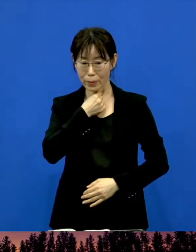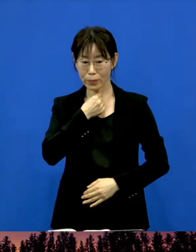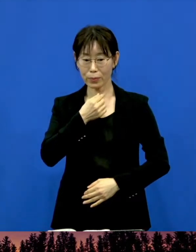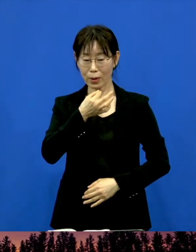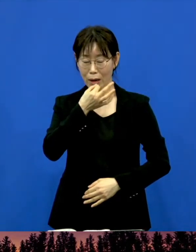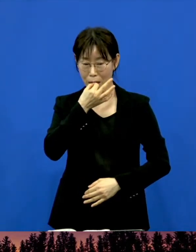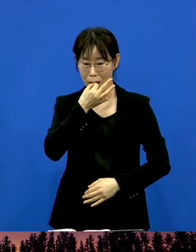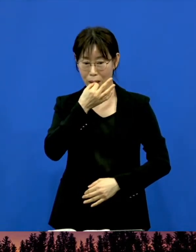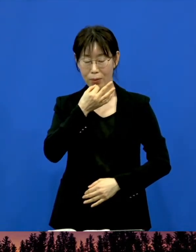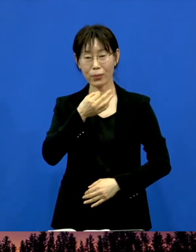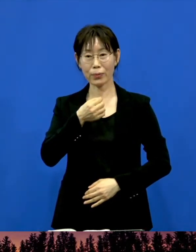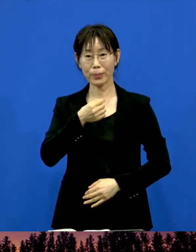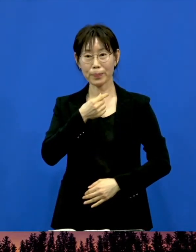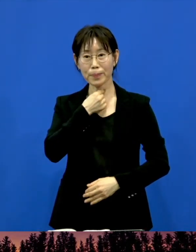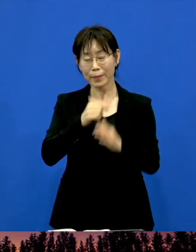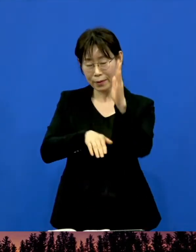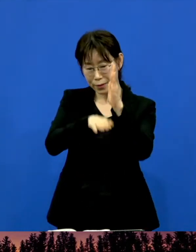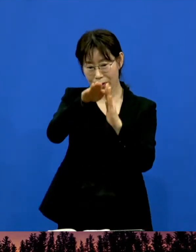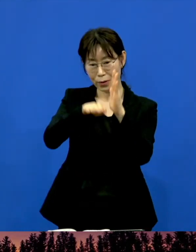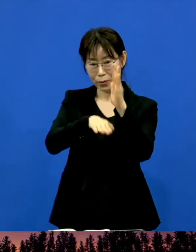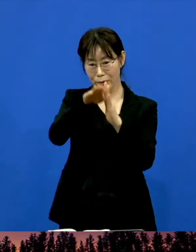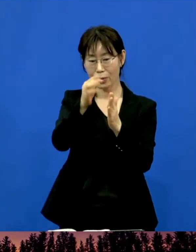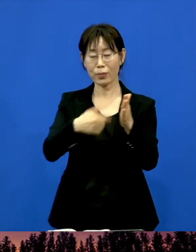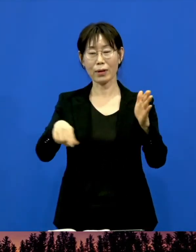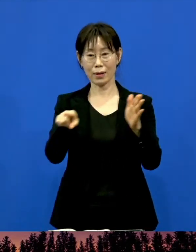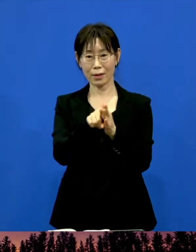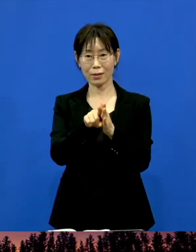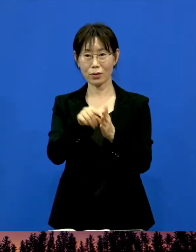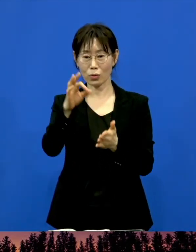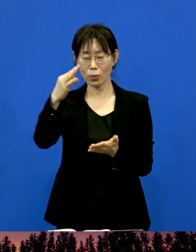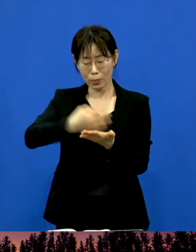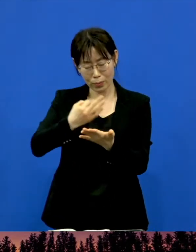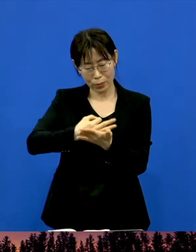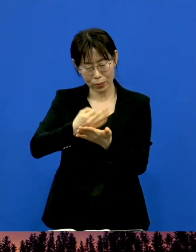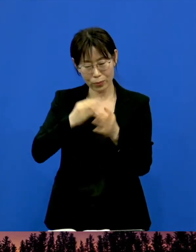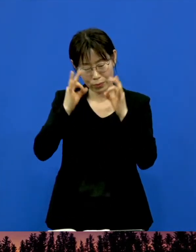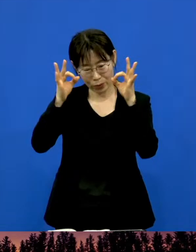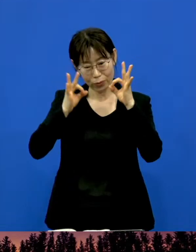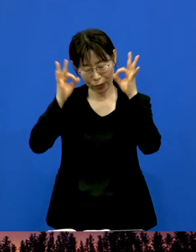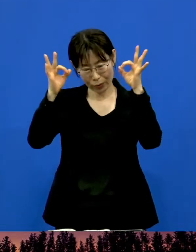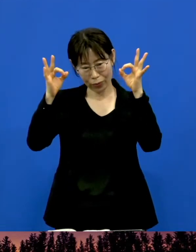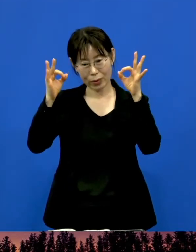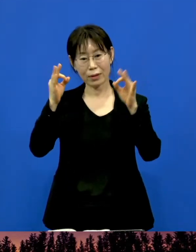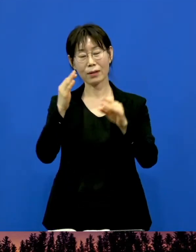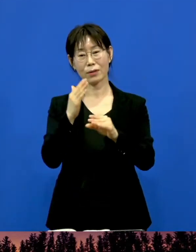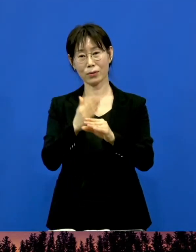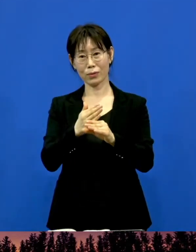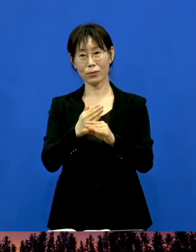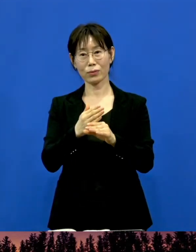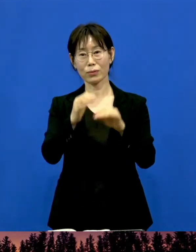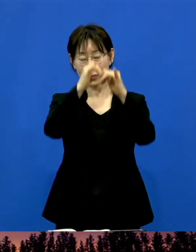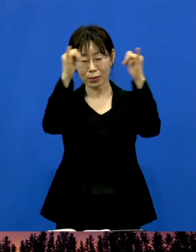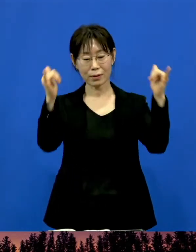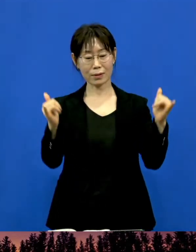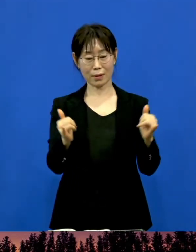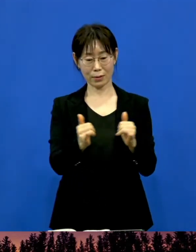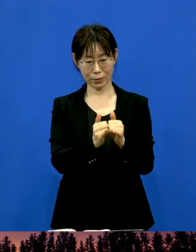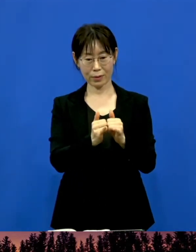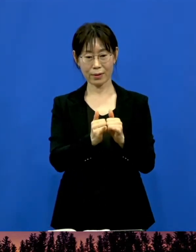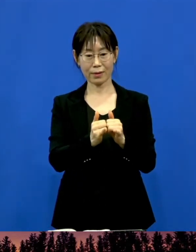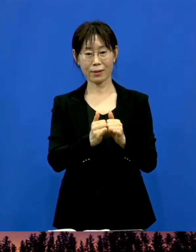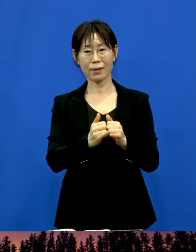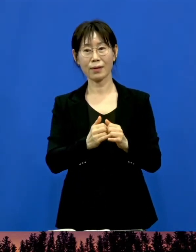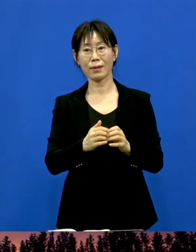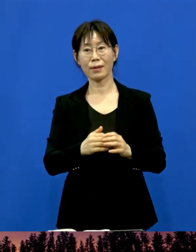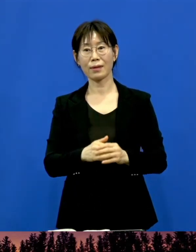그래서 끊임없이 일을 하고 번 돈으로 그 내가 갖고자 하는 그 욕구, 끊임없이 업그레이드하는 거기에 내 욕구를